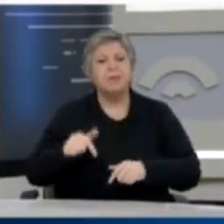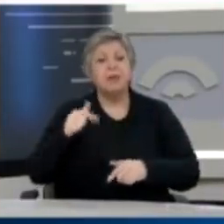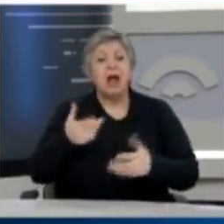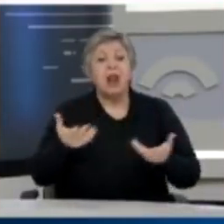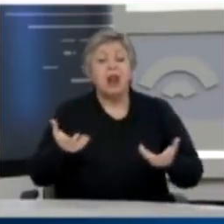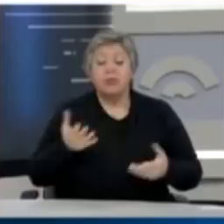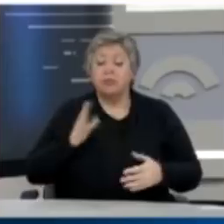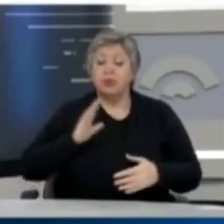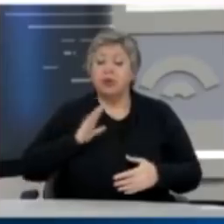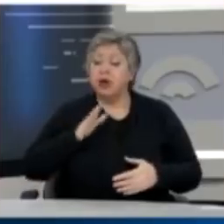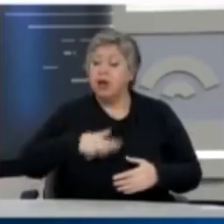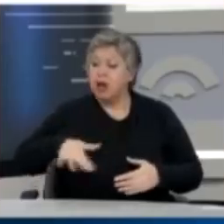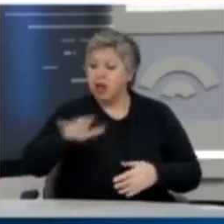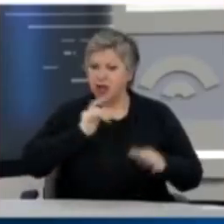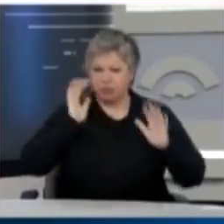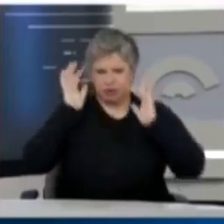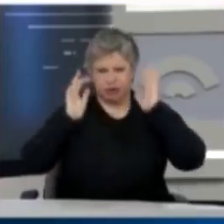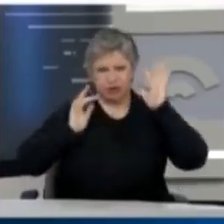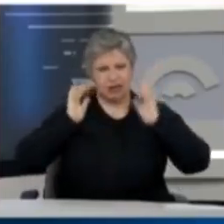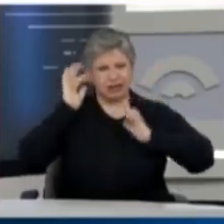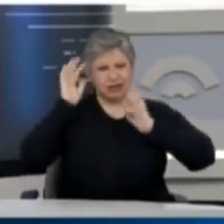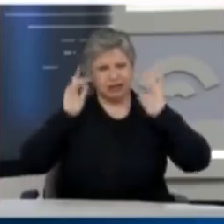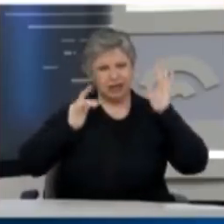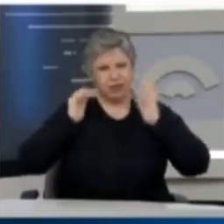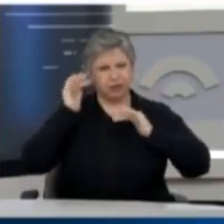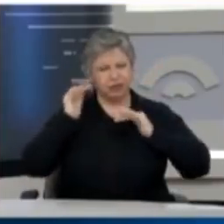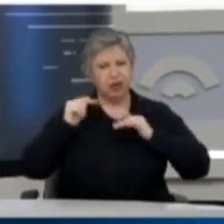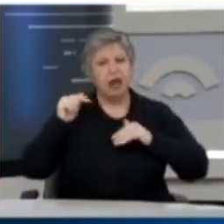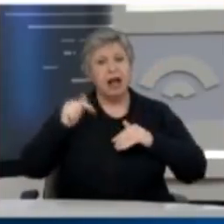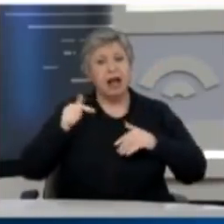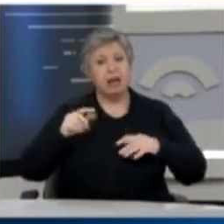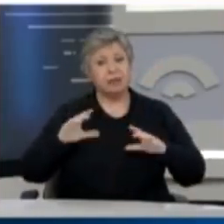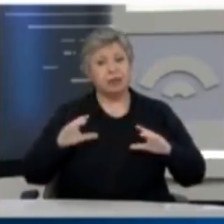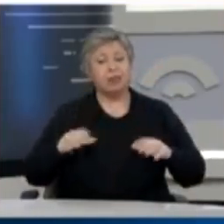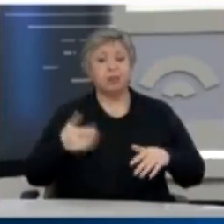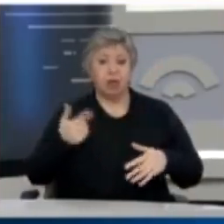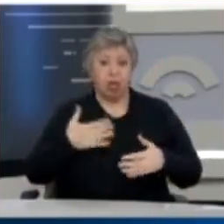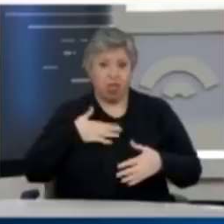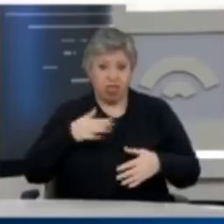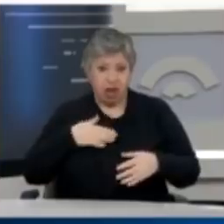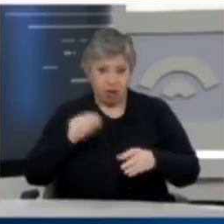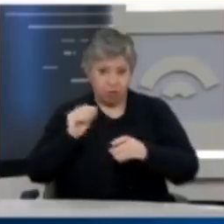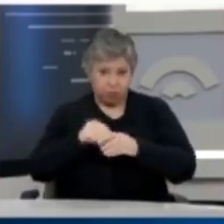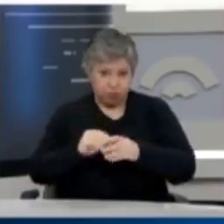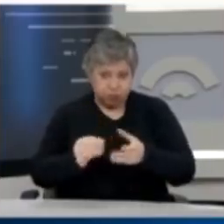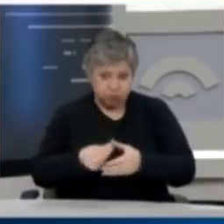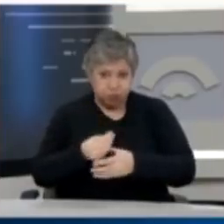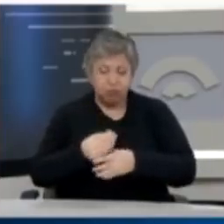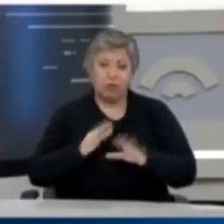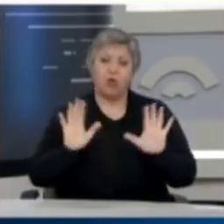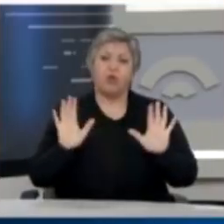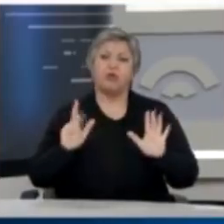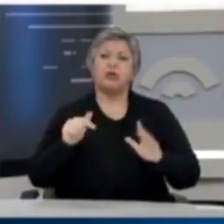για το λαό είναι όχι μόνο να μην συνενέσει, αλλά και να αντιπαλέψει αυτό το